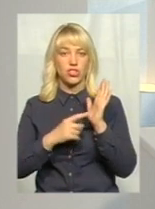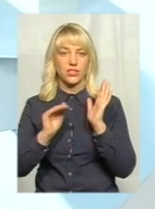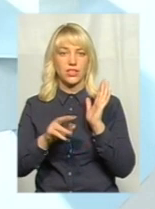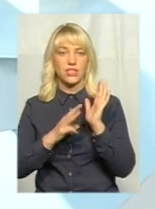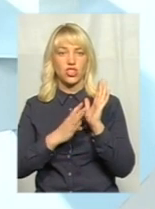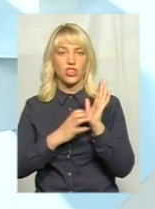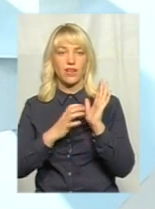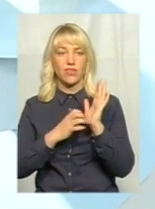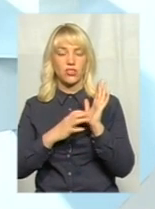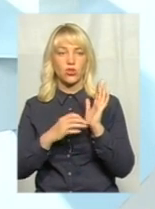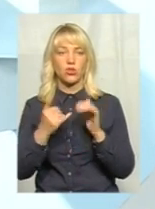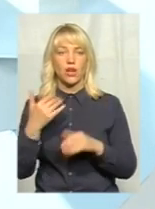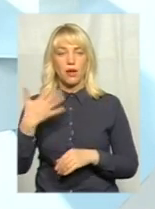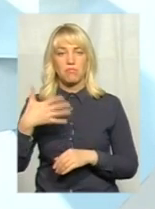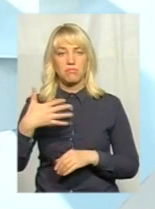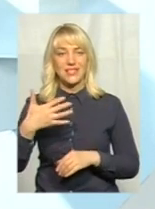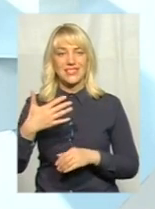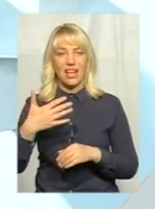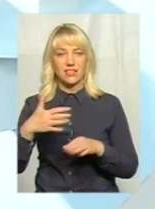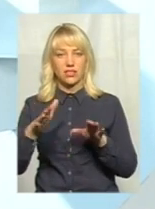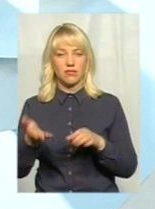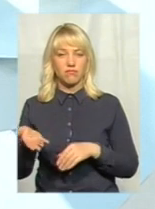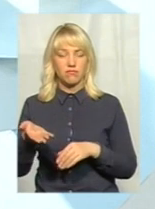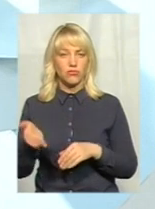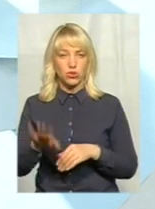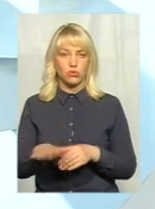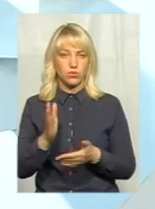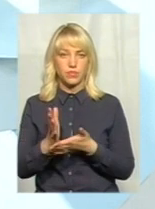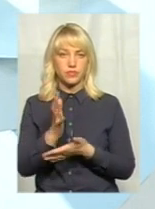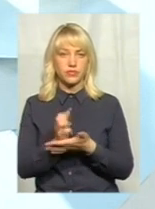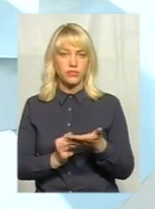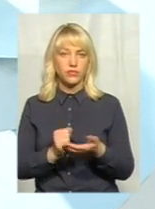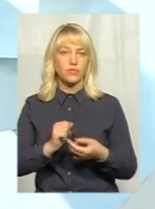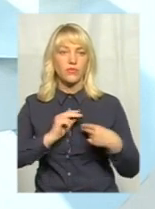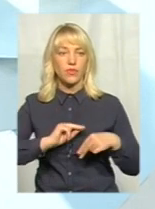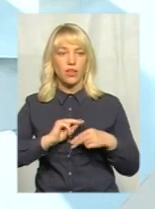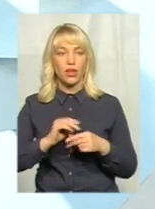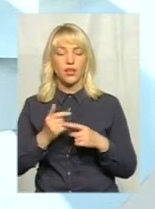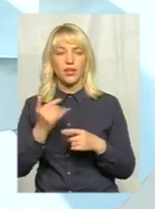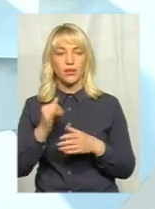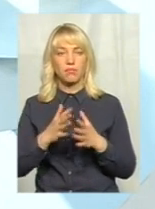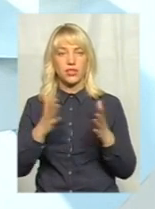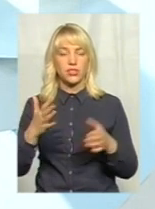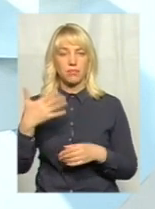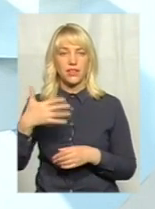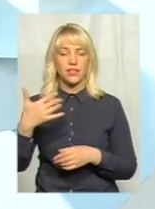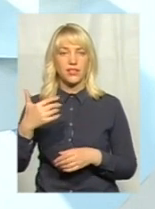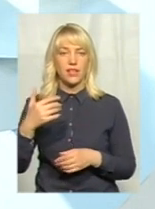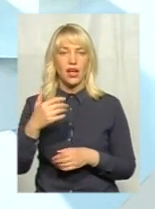там більше 50 вакансій, потреба якби є, але у нас маємо більше 50 вакансій тільки